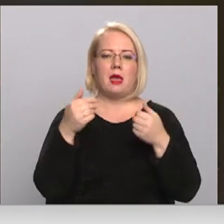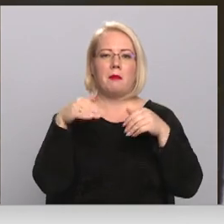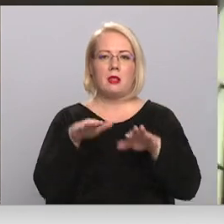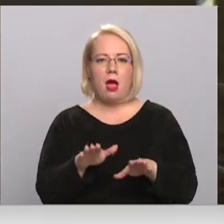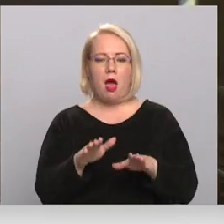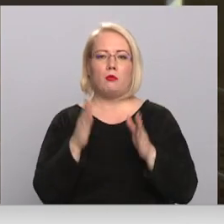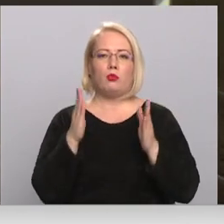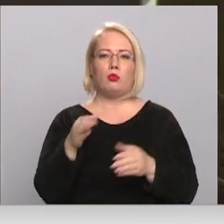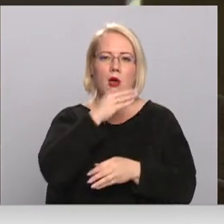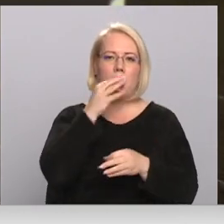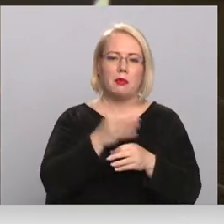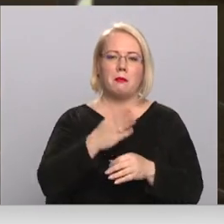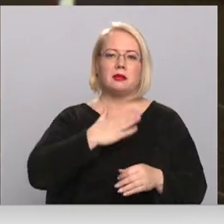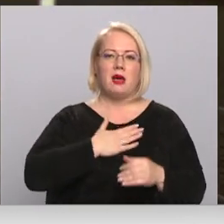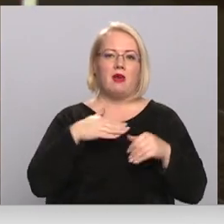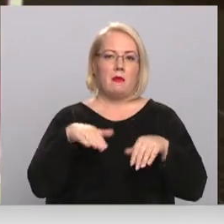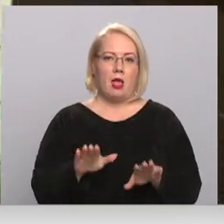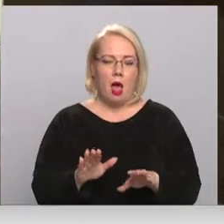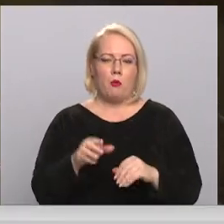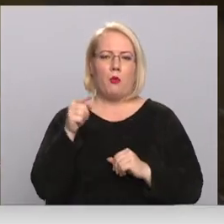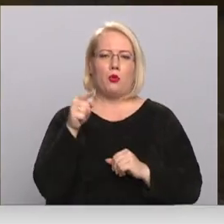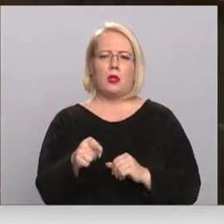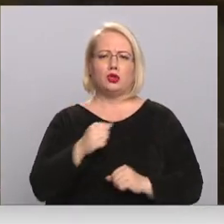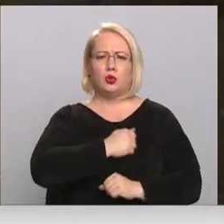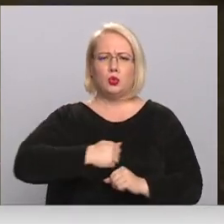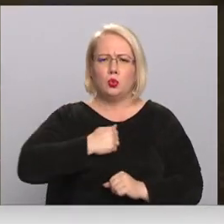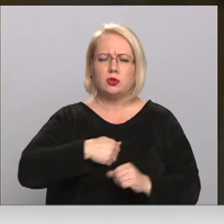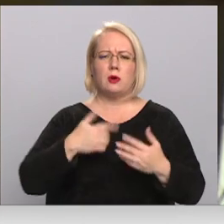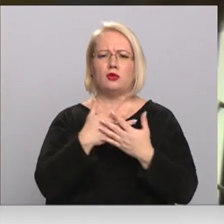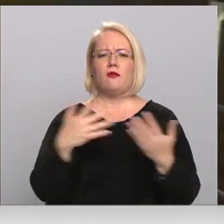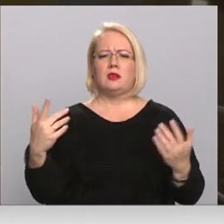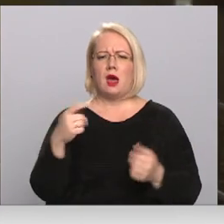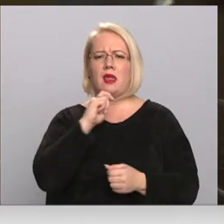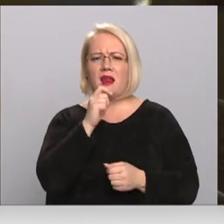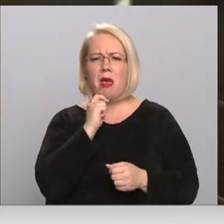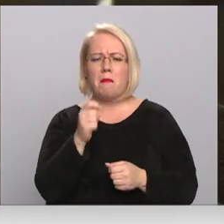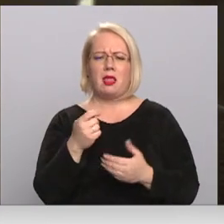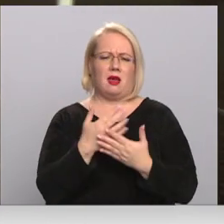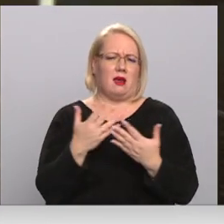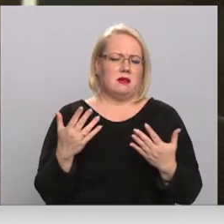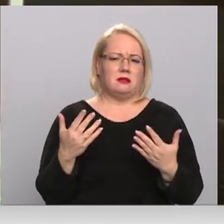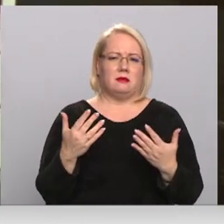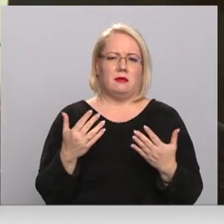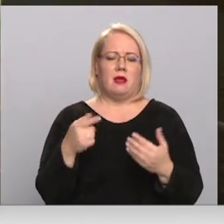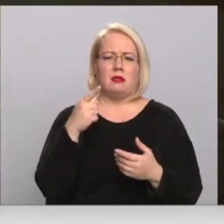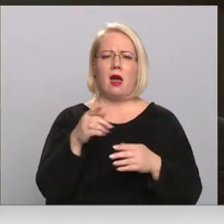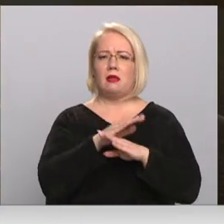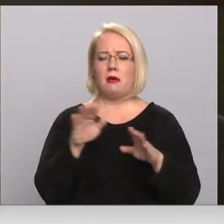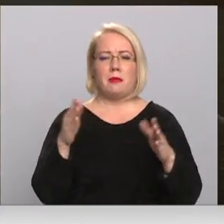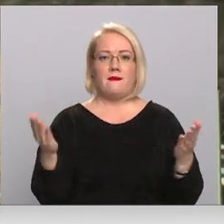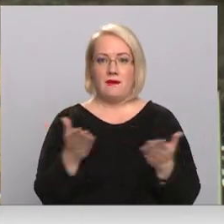būt atbildīgi par saviem lēmumiem. Un tad tā dusmas un visādas replikas un tādas, nu, tā nebija